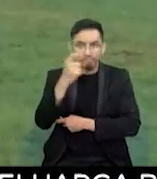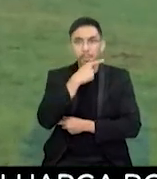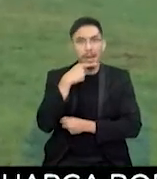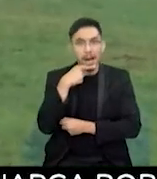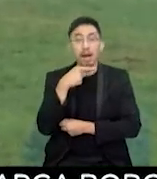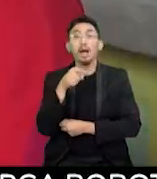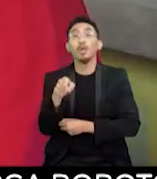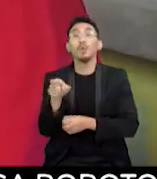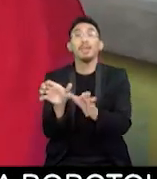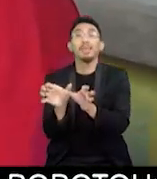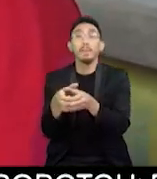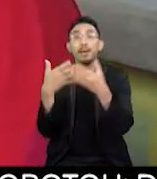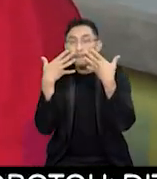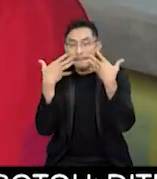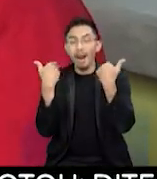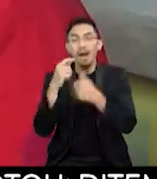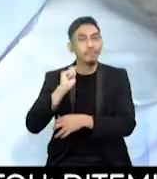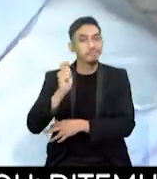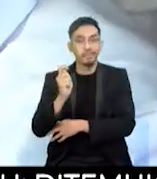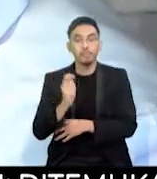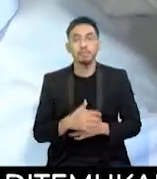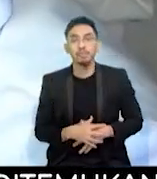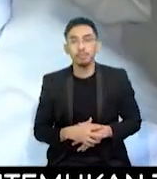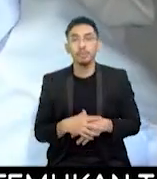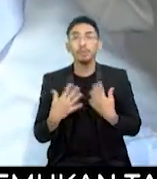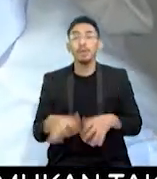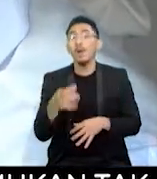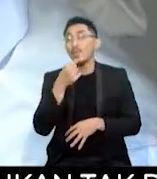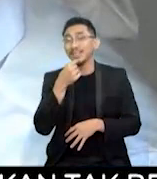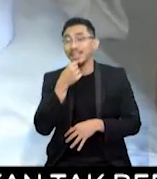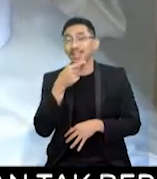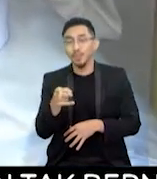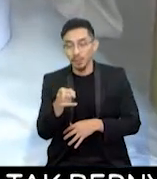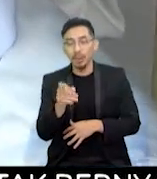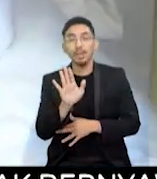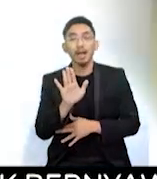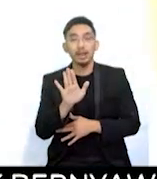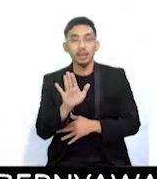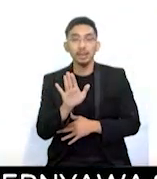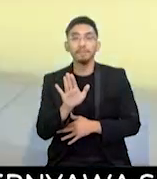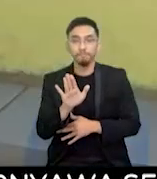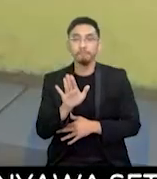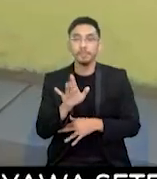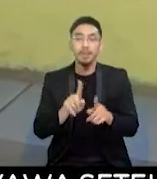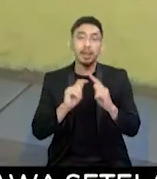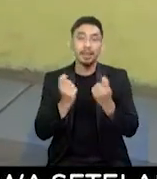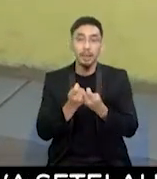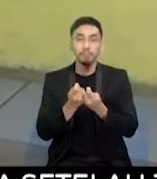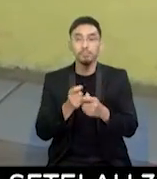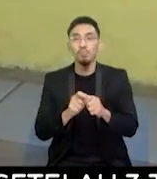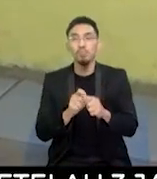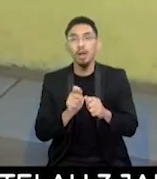Malang. Menanggapi keputusan wasit, manajer tim Kabupaten Jember akan melayangkan surat keberatan. Jadi pemain-pemain